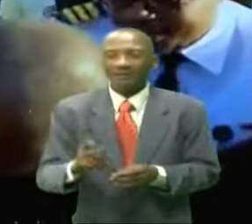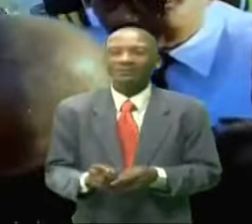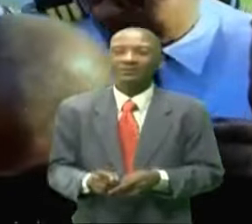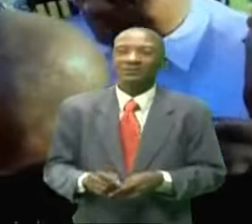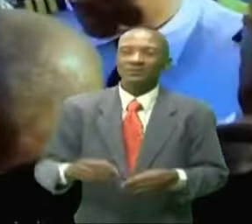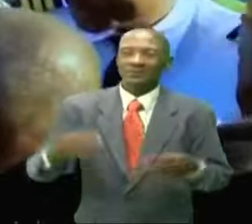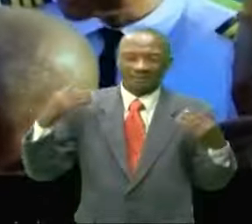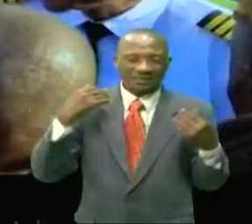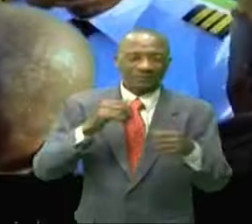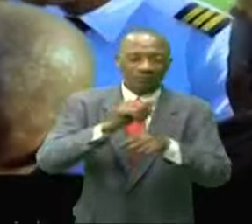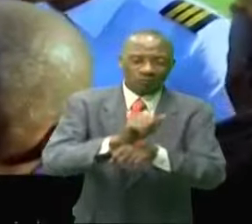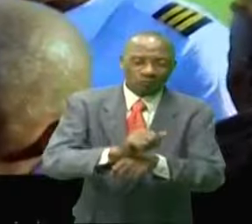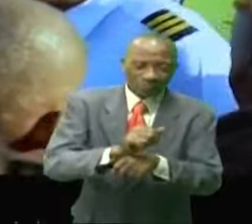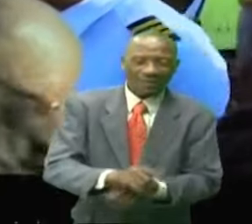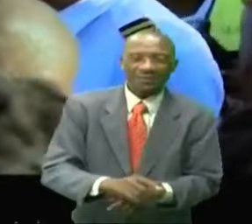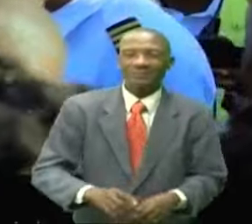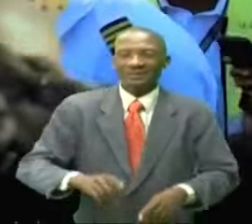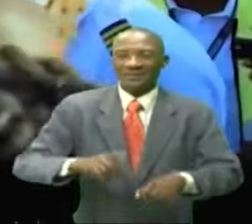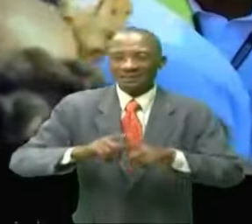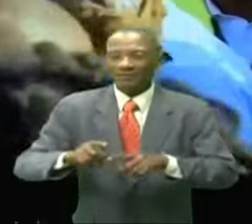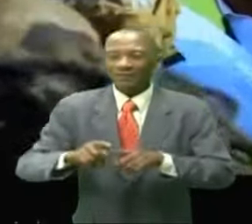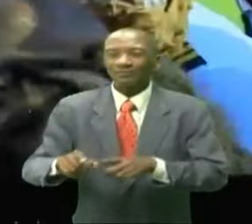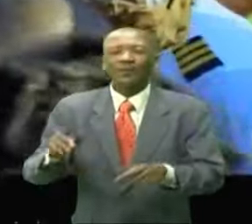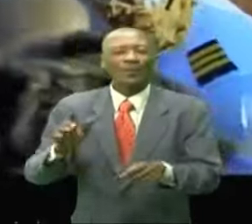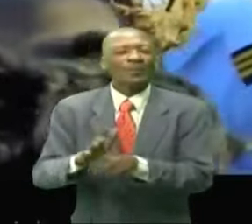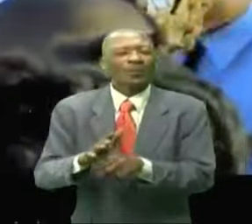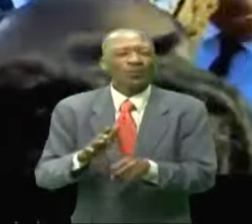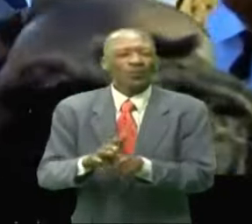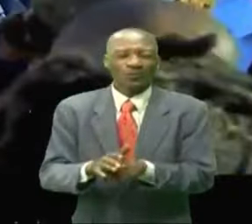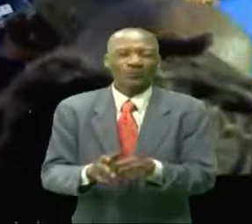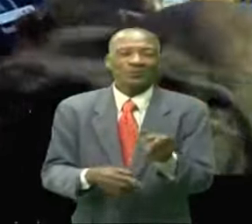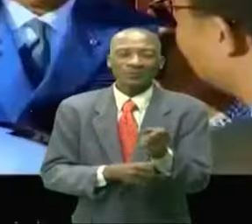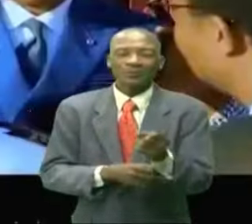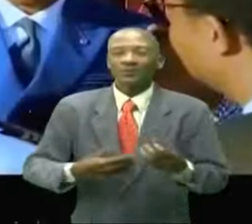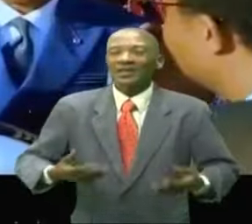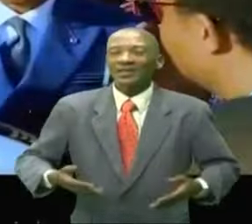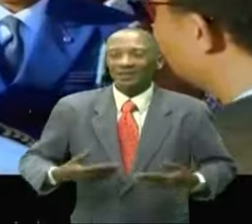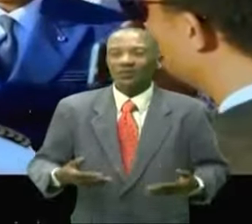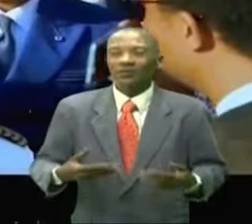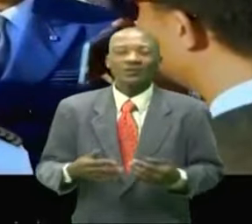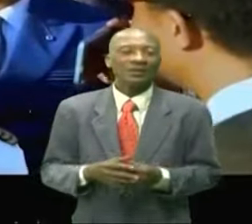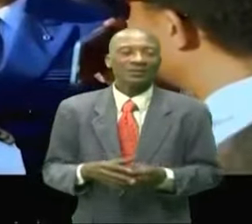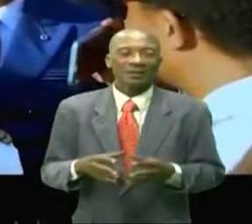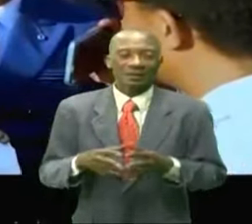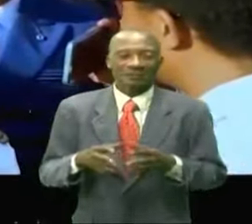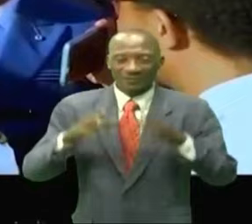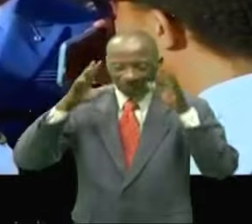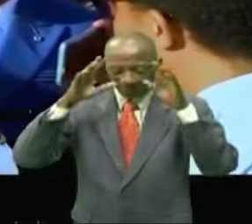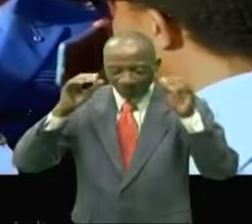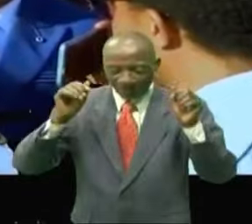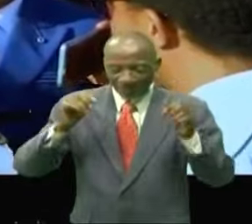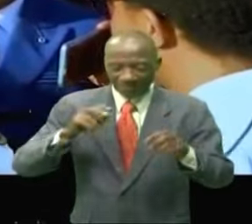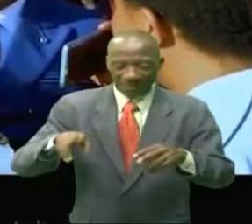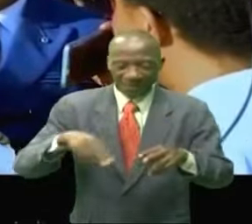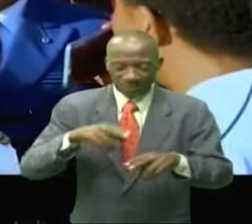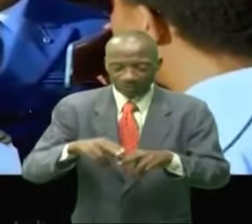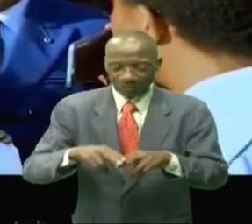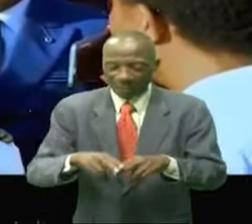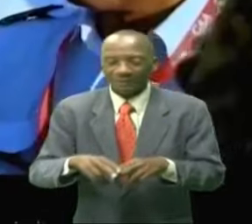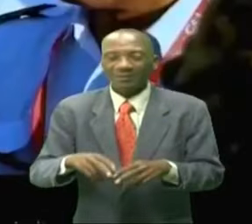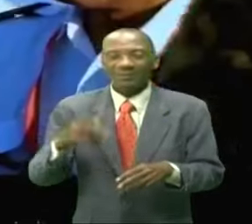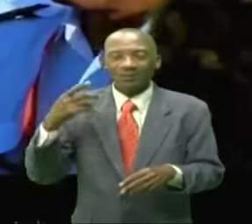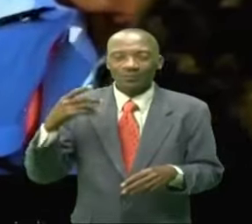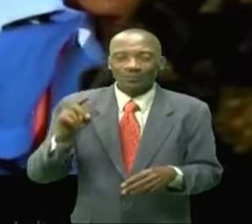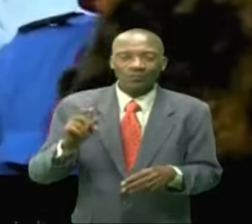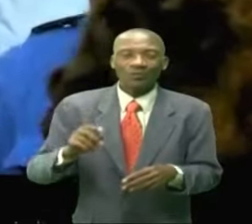de la ville de Gemena, propriétaires terriens et ceux des environs qui entouraient le président national de l'association socio-culturelle Ngambe Bouclier